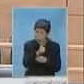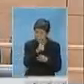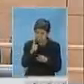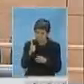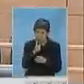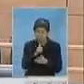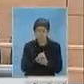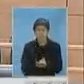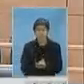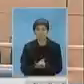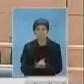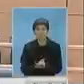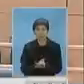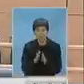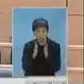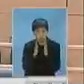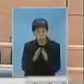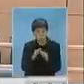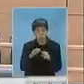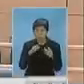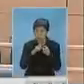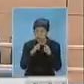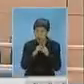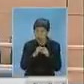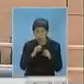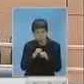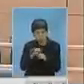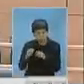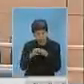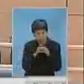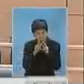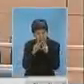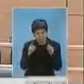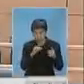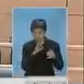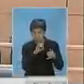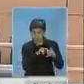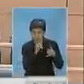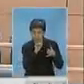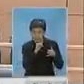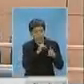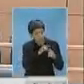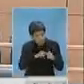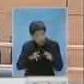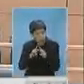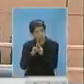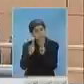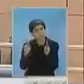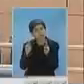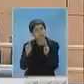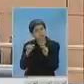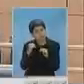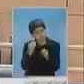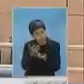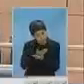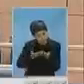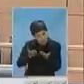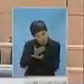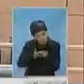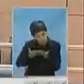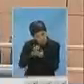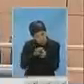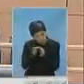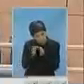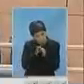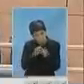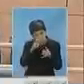ครับแล้วเอาคนที่เป็นปฏิปักษ์มาเป็นกรรมการแล้วก็ตั้งต้นกระบวนการยุติธรรมเพื่ออธิบาย